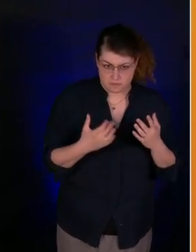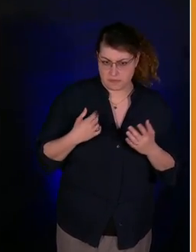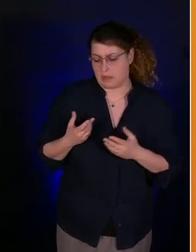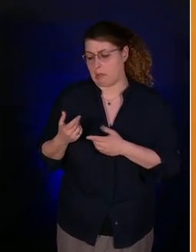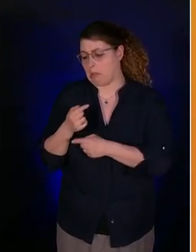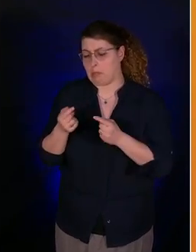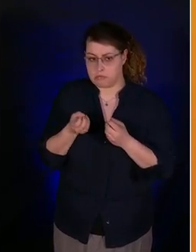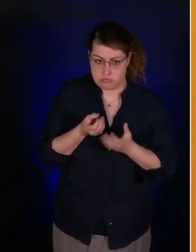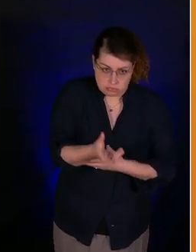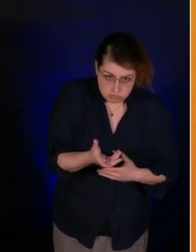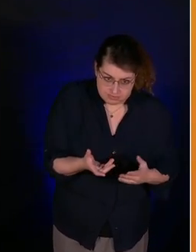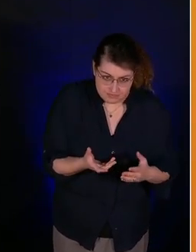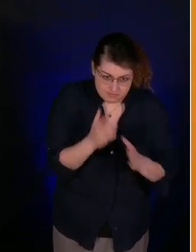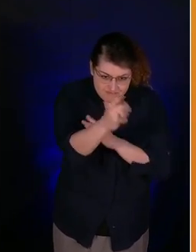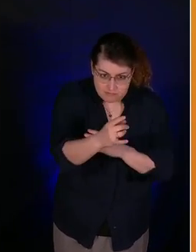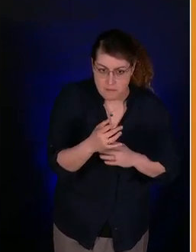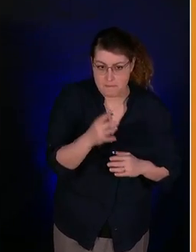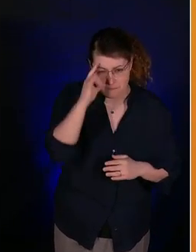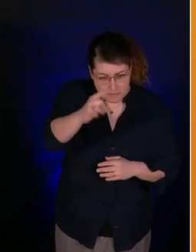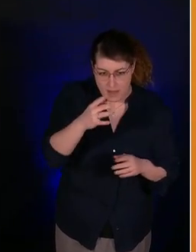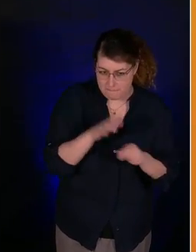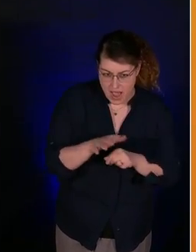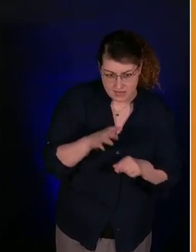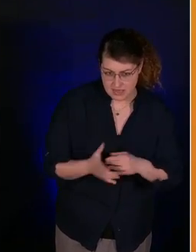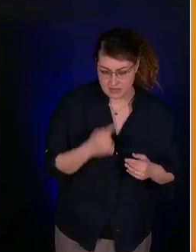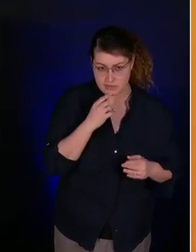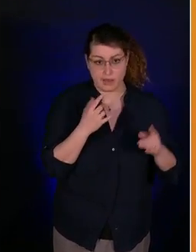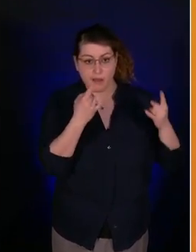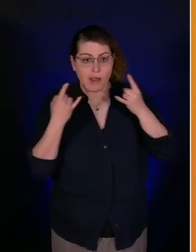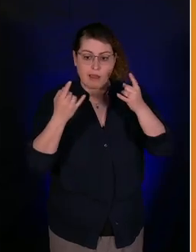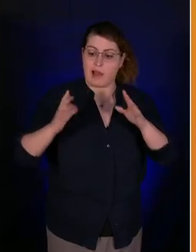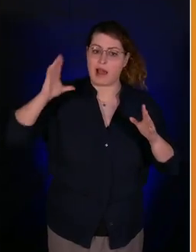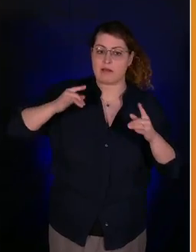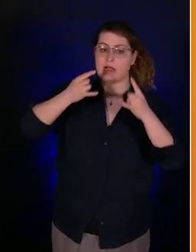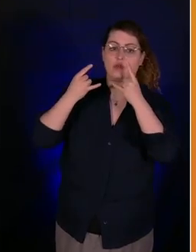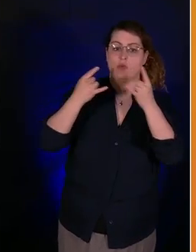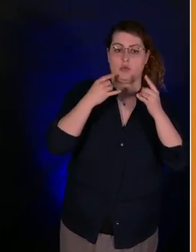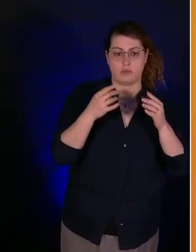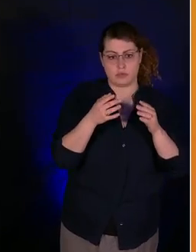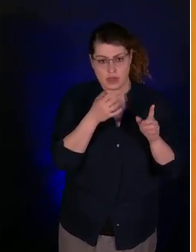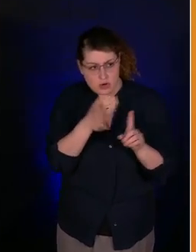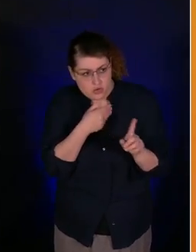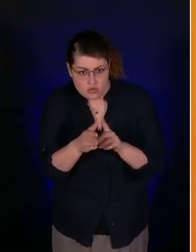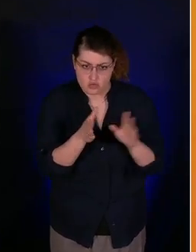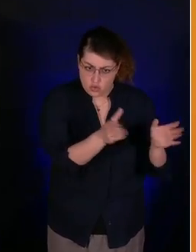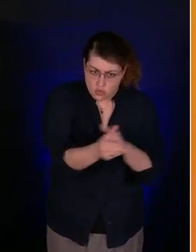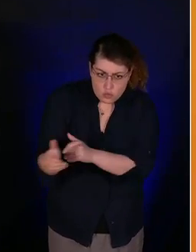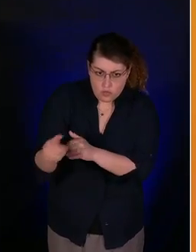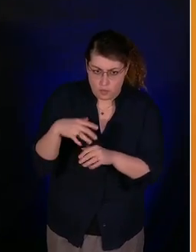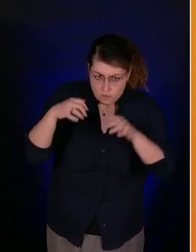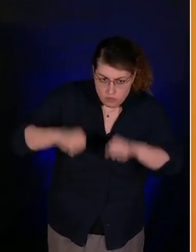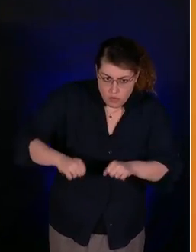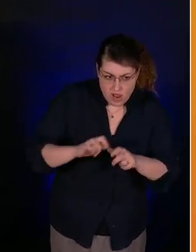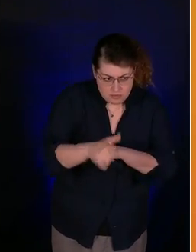nous. Une CGT où, sous prétexte de redorer notre lustre d'antan, les luttes de pouvoir sont en train de nous voler le